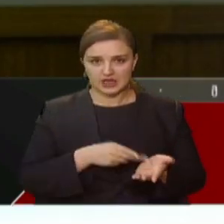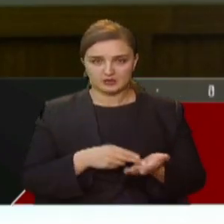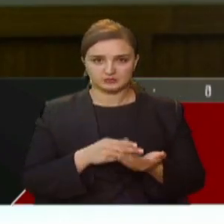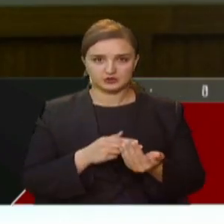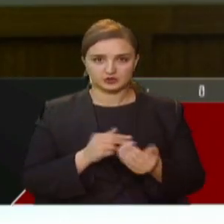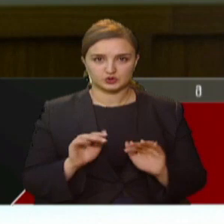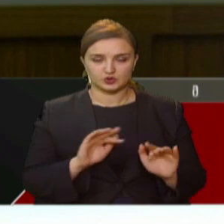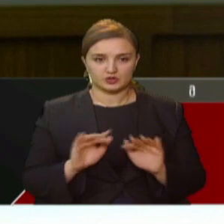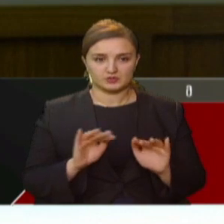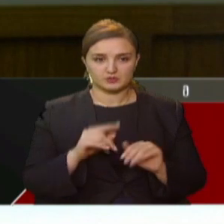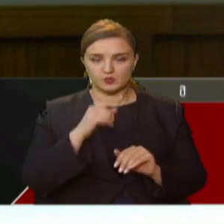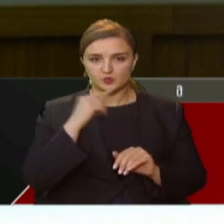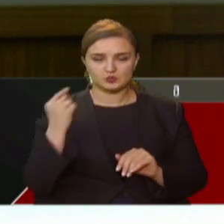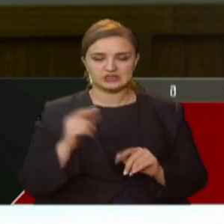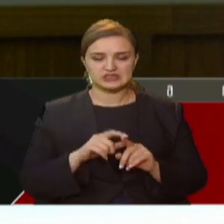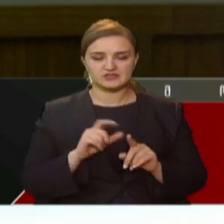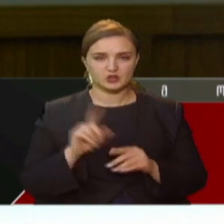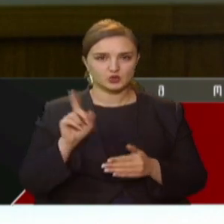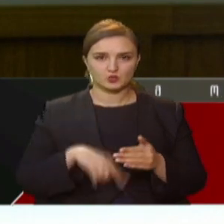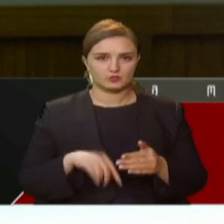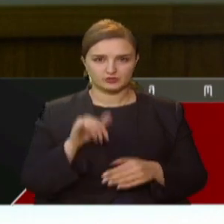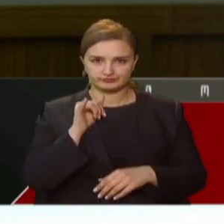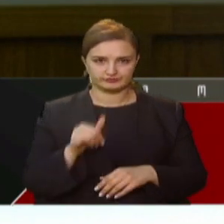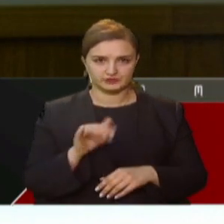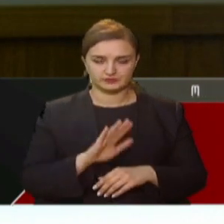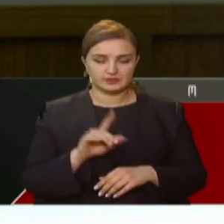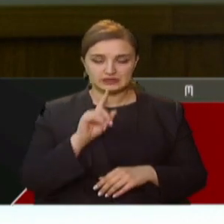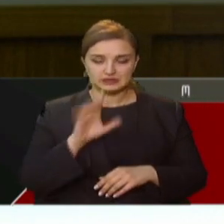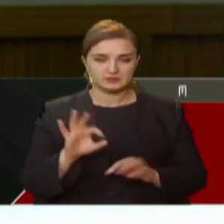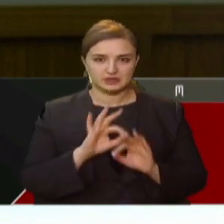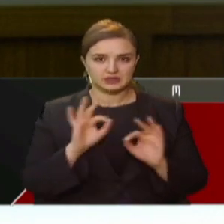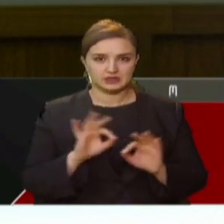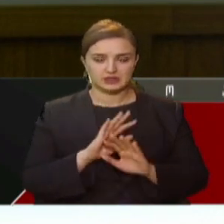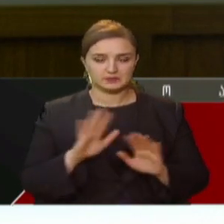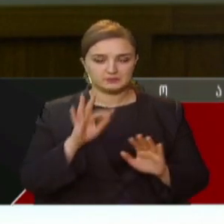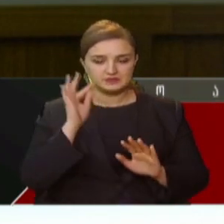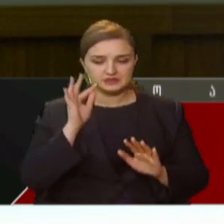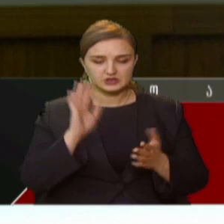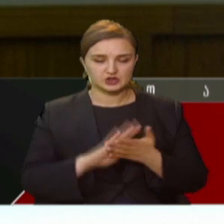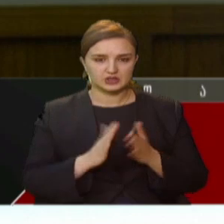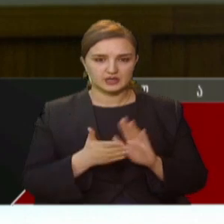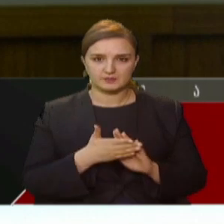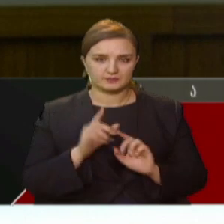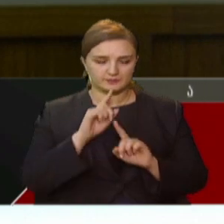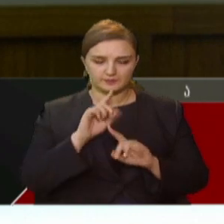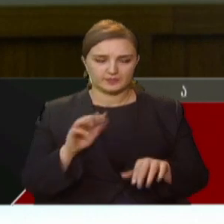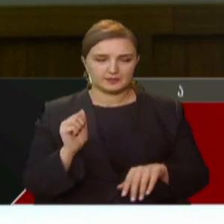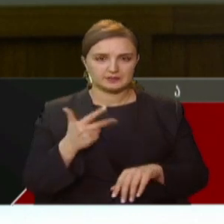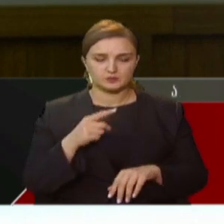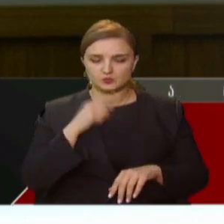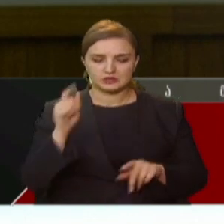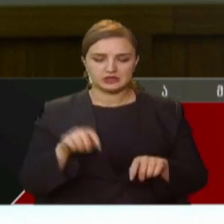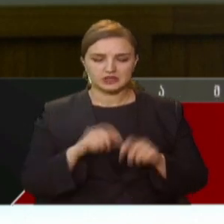kmedebebit. Ashkaraa rom rusetis sitqvebis ndoba sheuzlebelia da ar ikneba aranaeri Minskis shetakhmeba sami, romelsats ruseti